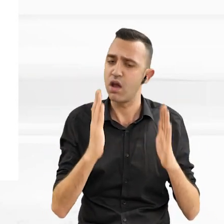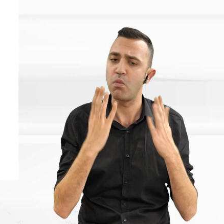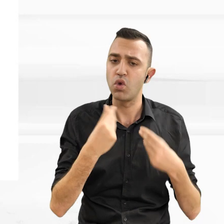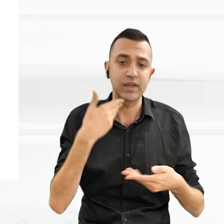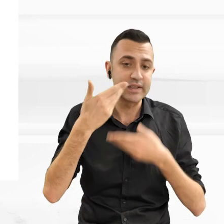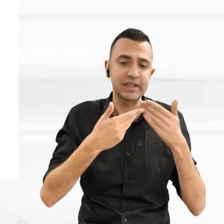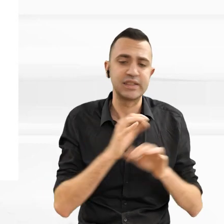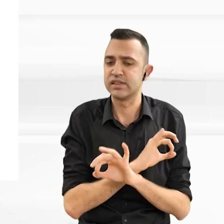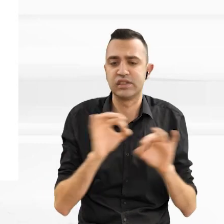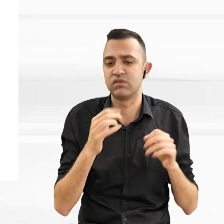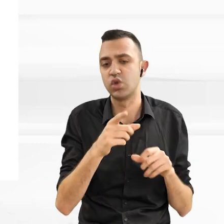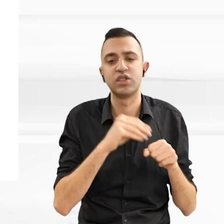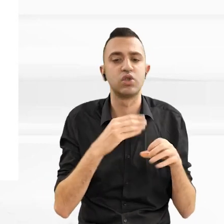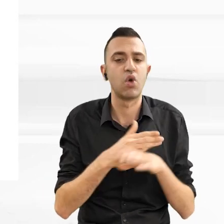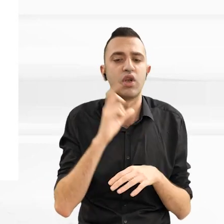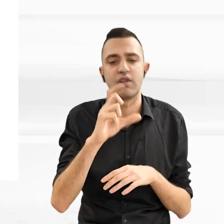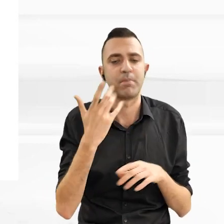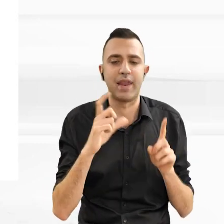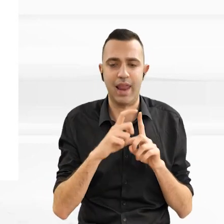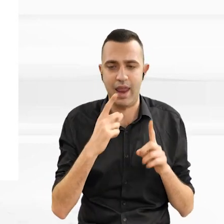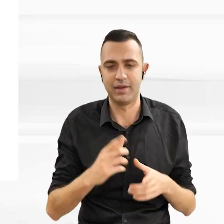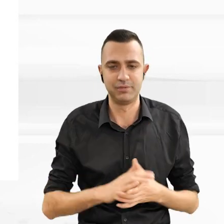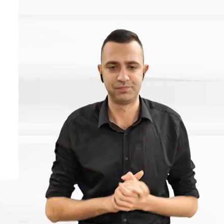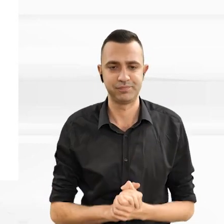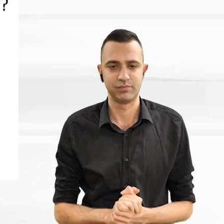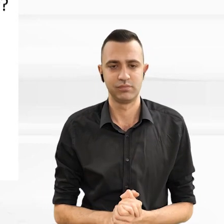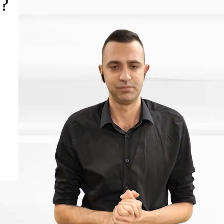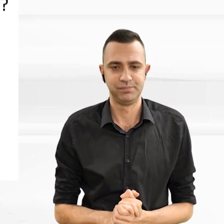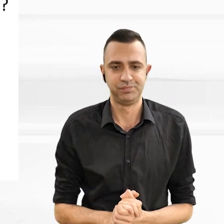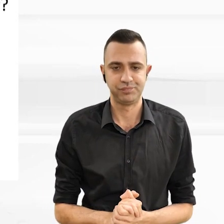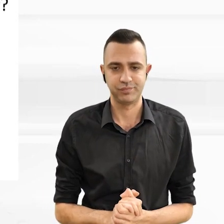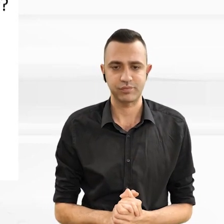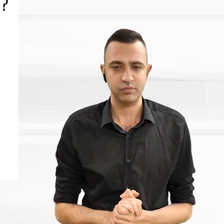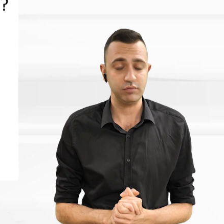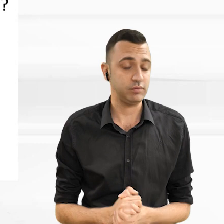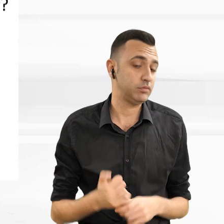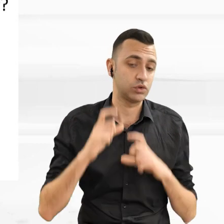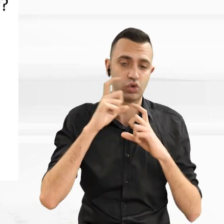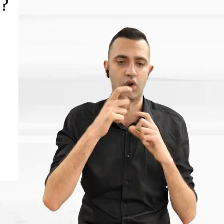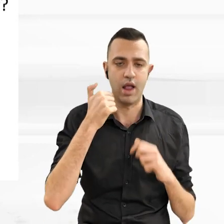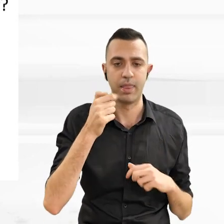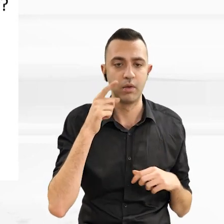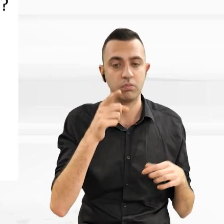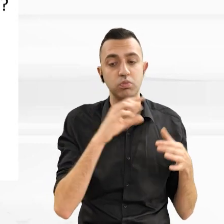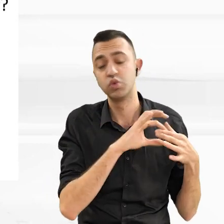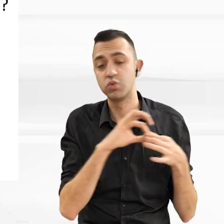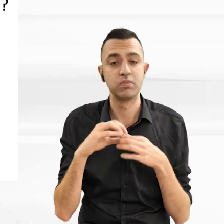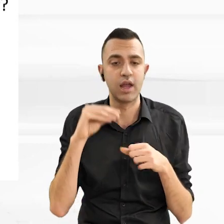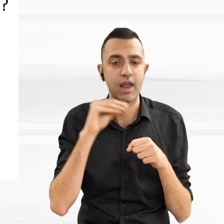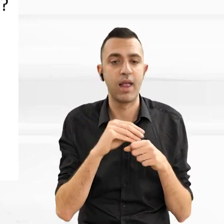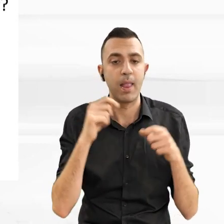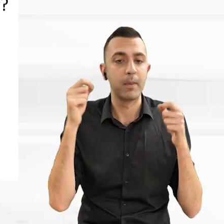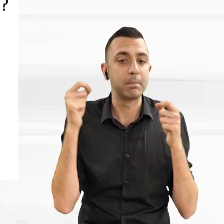arkadaşlar Dolayısıyla Cevabımı de seçeneğim altı soruya bakalım bu parçaya göre